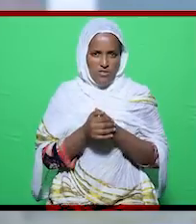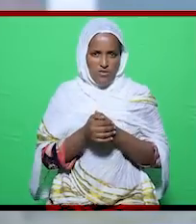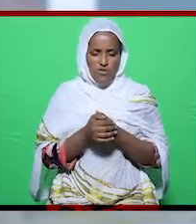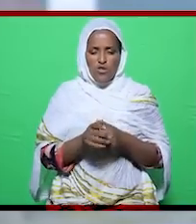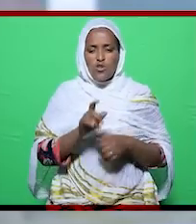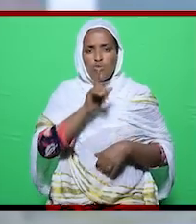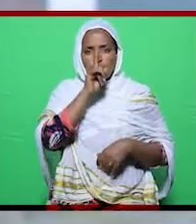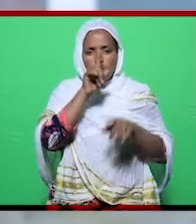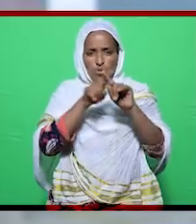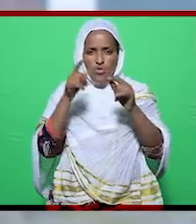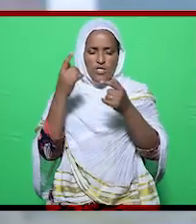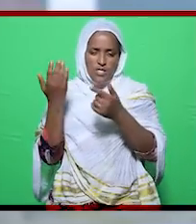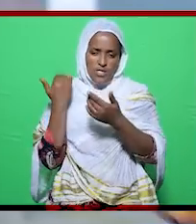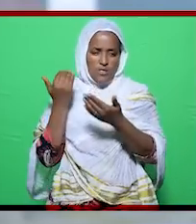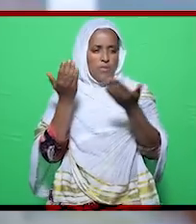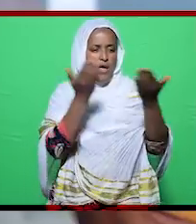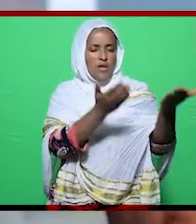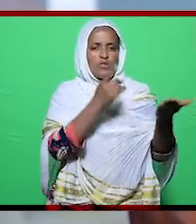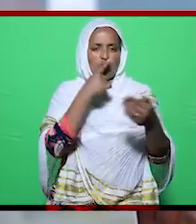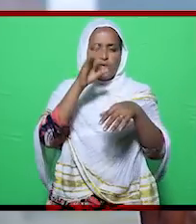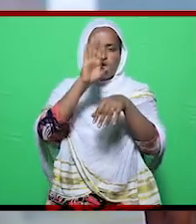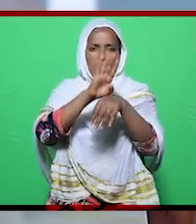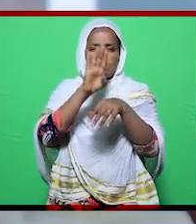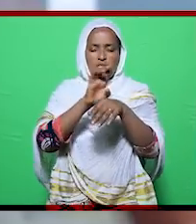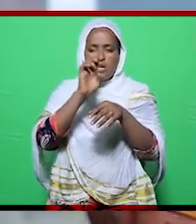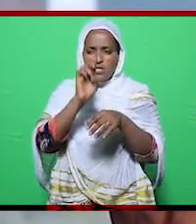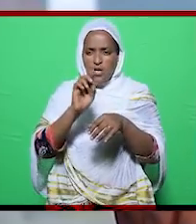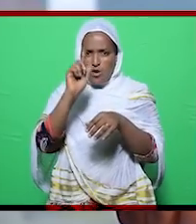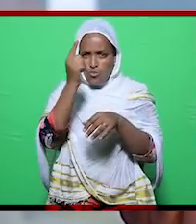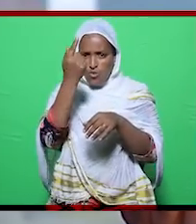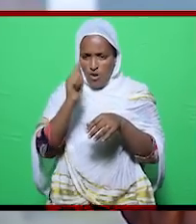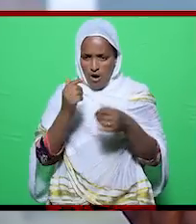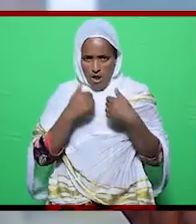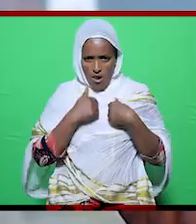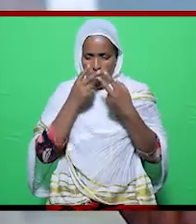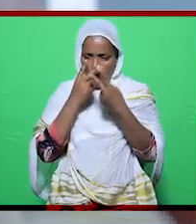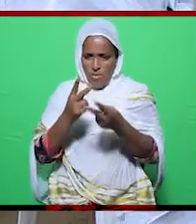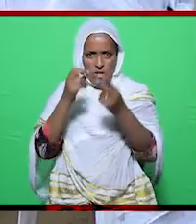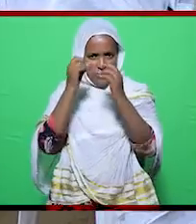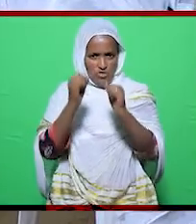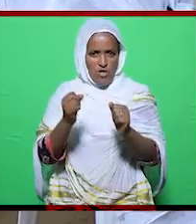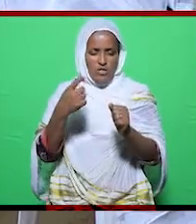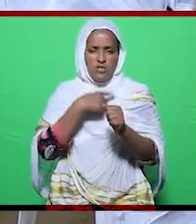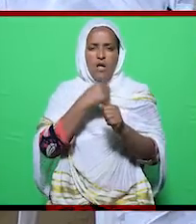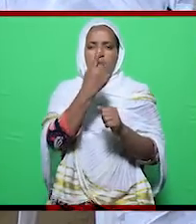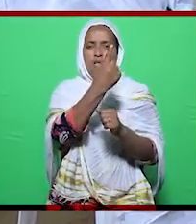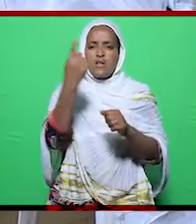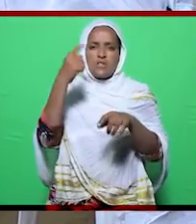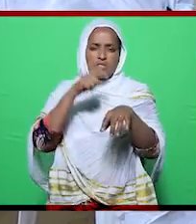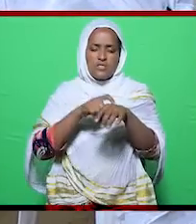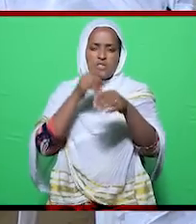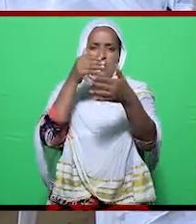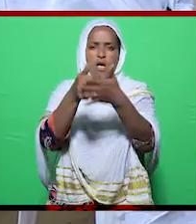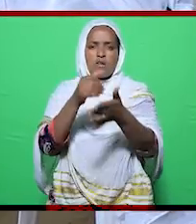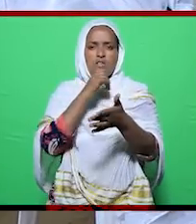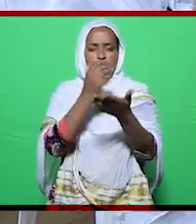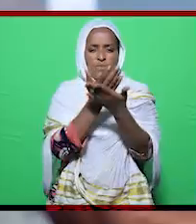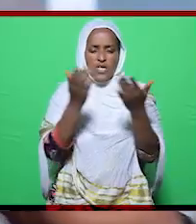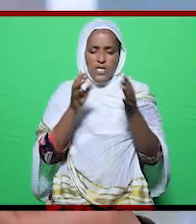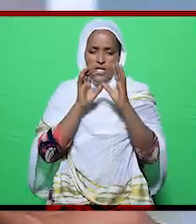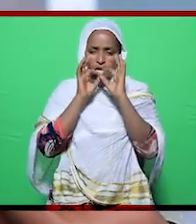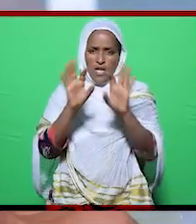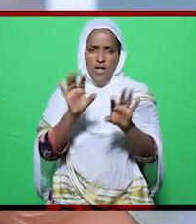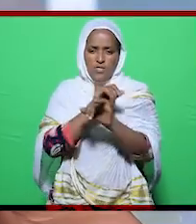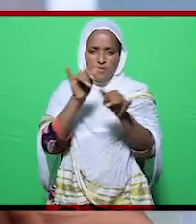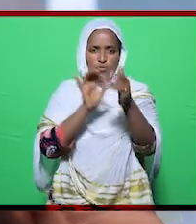አሉ። አሁን በቅድስት አርሴማ ጉዳይ ሰው መነካት አይፈልግም። መነካት በቃ የማርያም ጠላት ነው የሚያደርገው ብትነካው። እውነታው